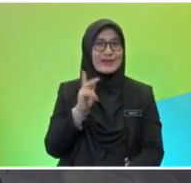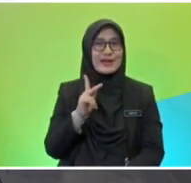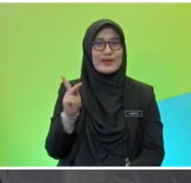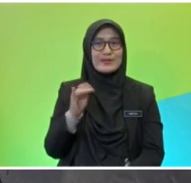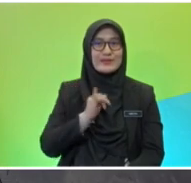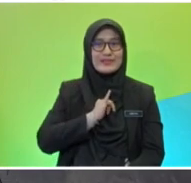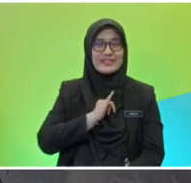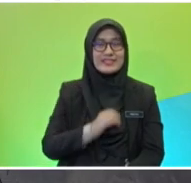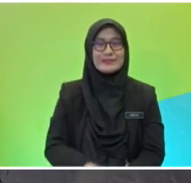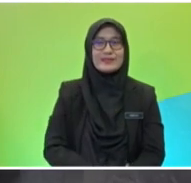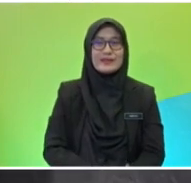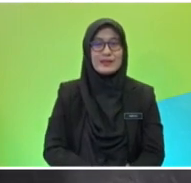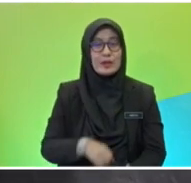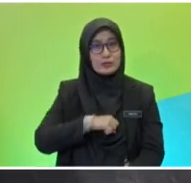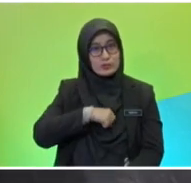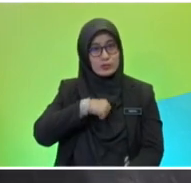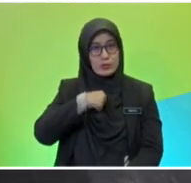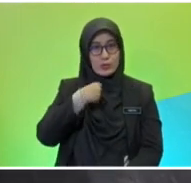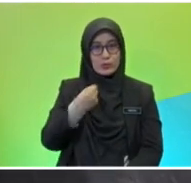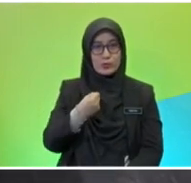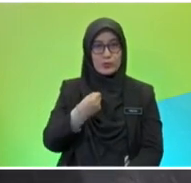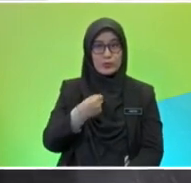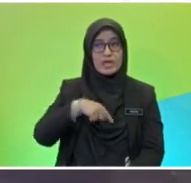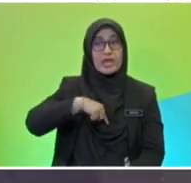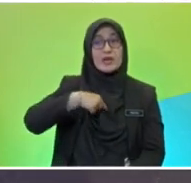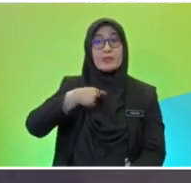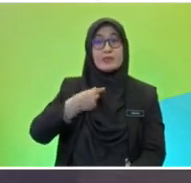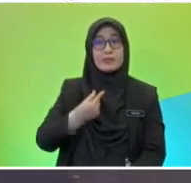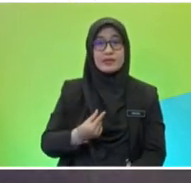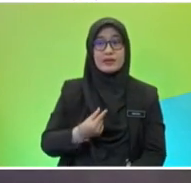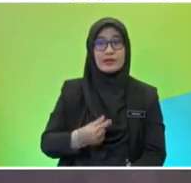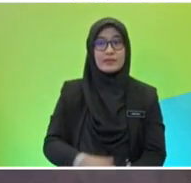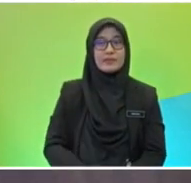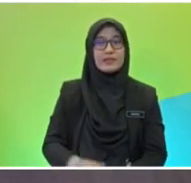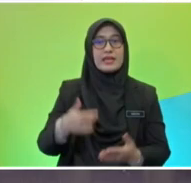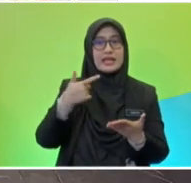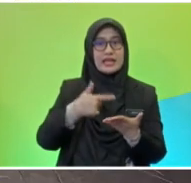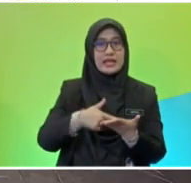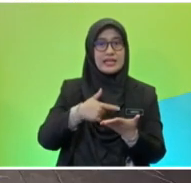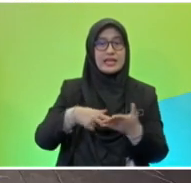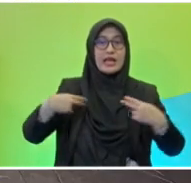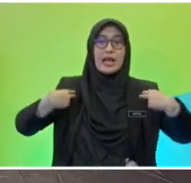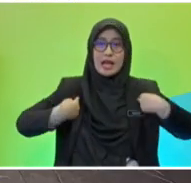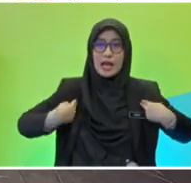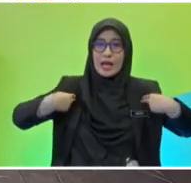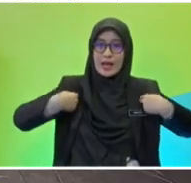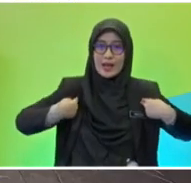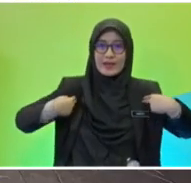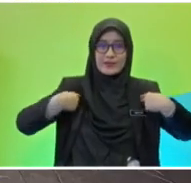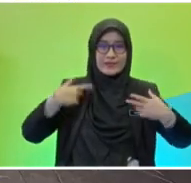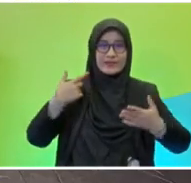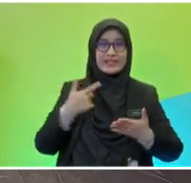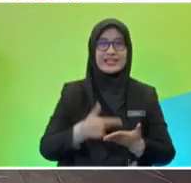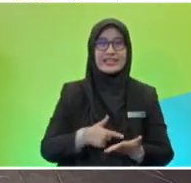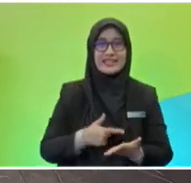cikgu. Kita menghayati bagaimana kalau kita jadi rimau. Okey. Yeah. Mari kita tengok haiwan yang seterusnya. Oh, betul kan jadi manusia balik? Kita jadi manusia